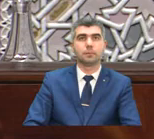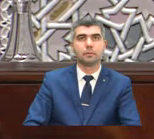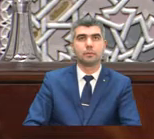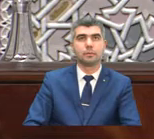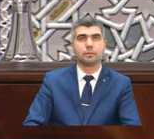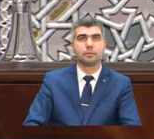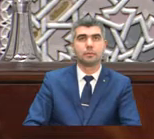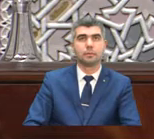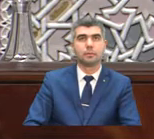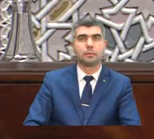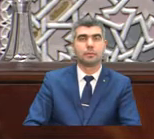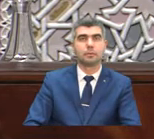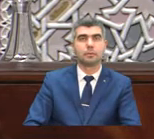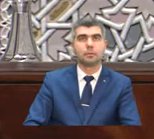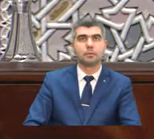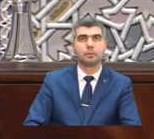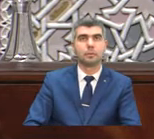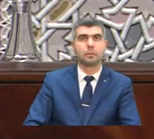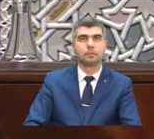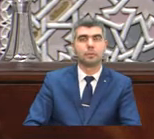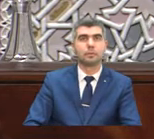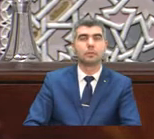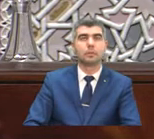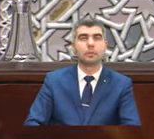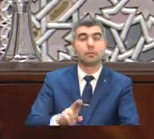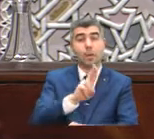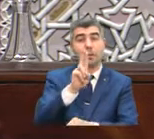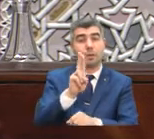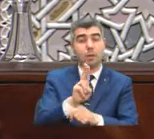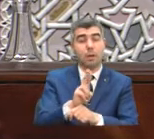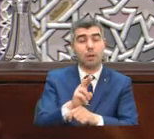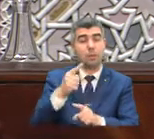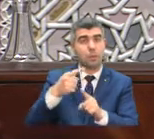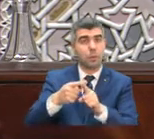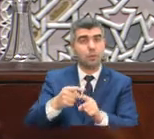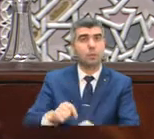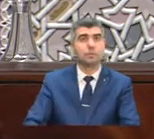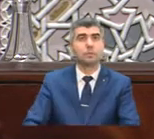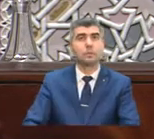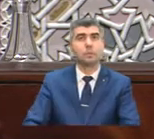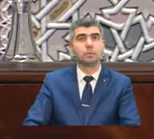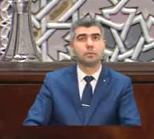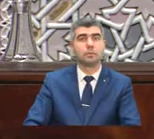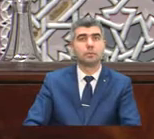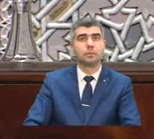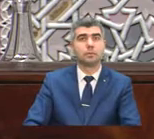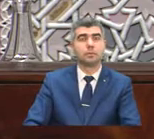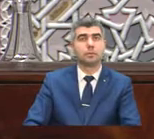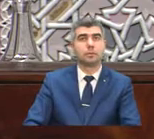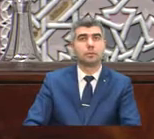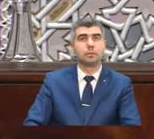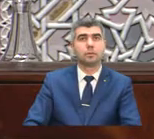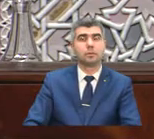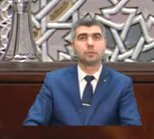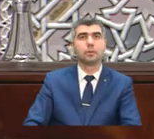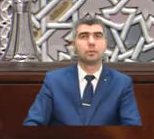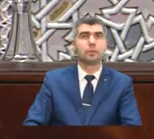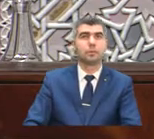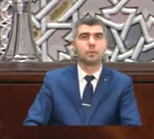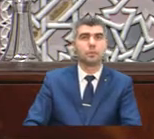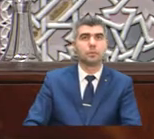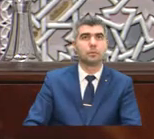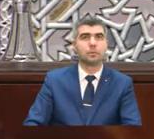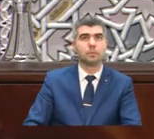هل هنا لا لا لا، هل هناك من تعقيب اضافي اخر في اطار الاغلبيه؟ تفضل تفضل السيد نائب